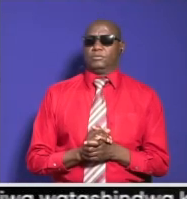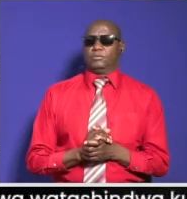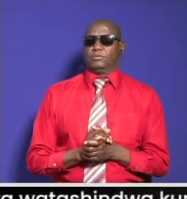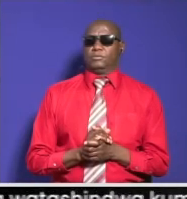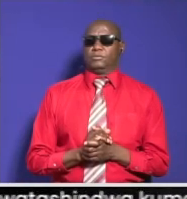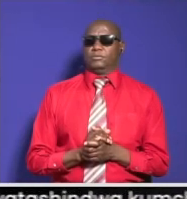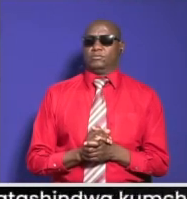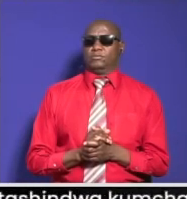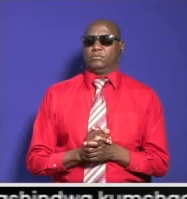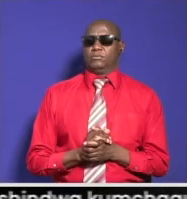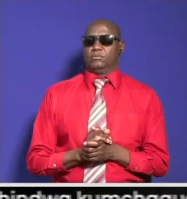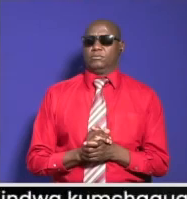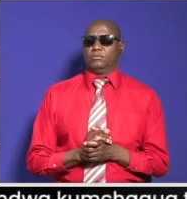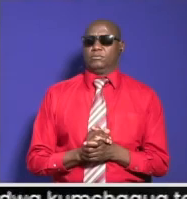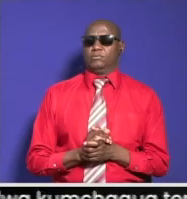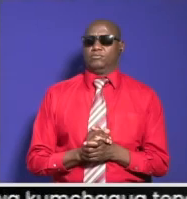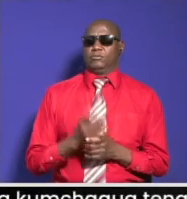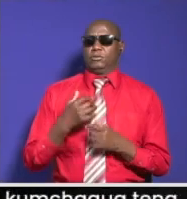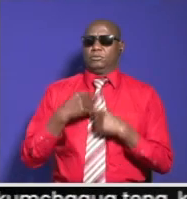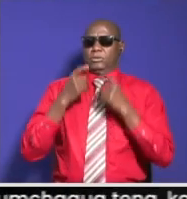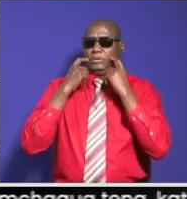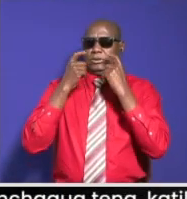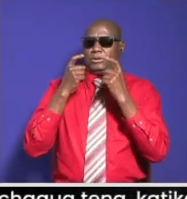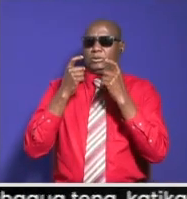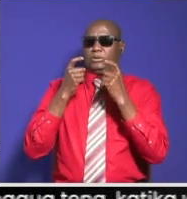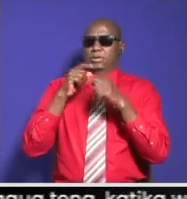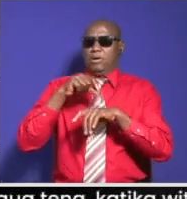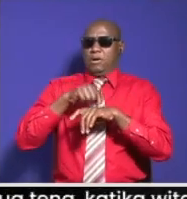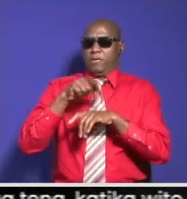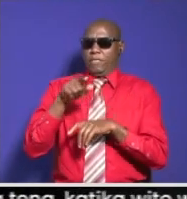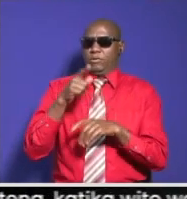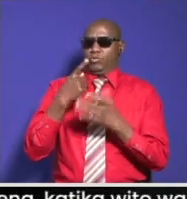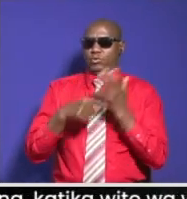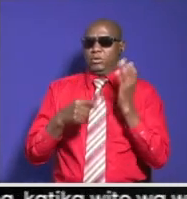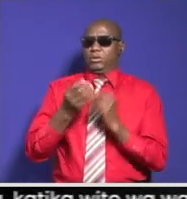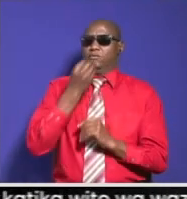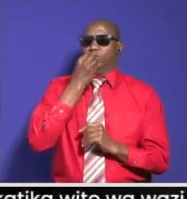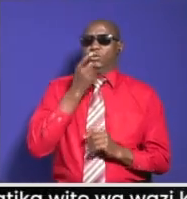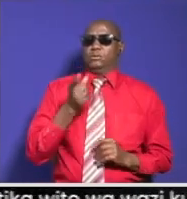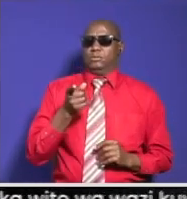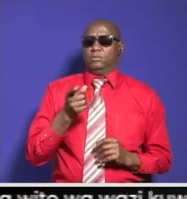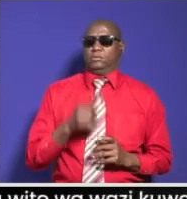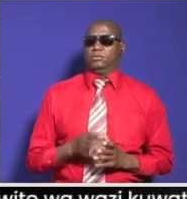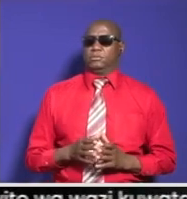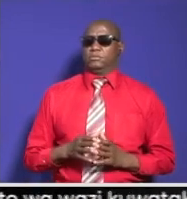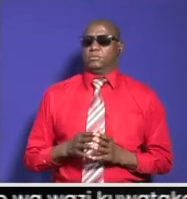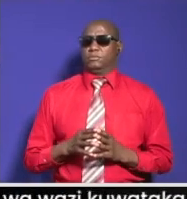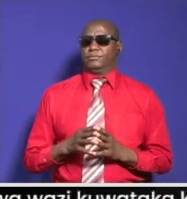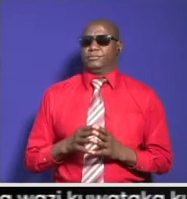Mwelewe. Dhambi kubwa ninayofanya duniani hivi leo mimi ni kula. Lakini